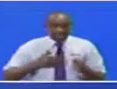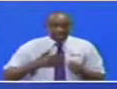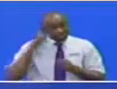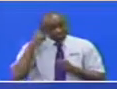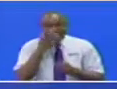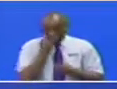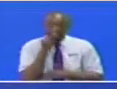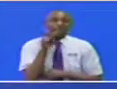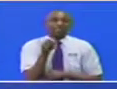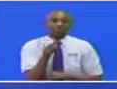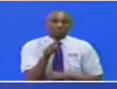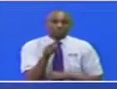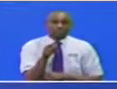hiyo